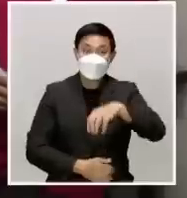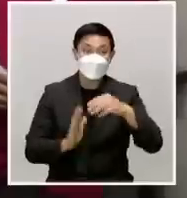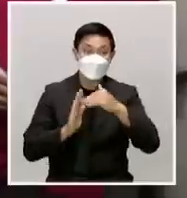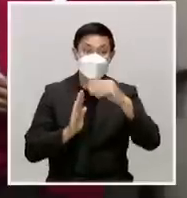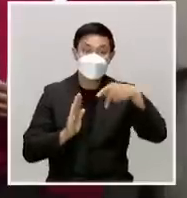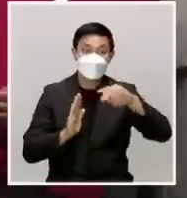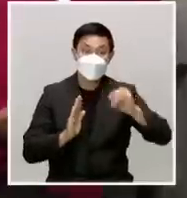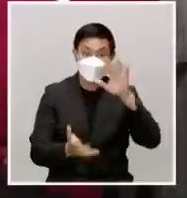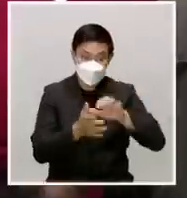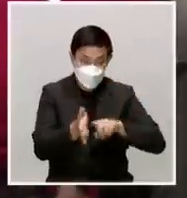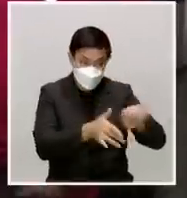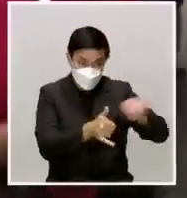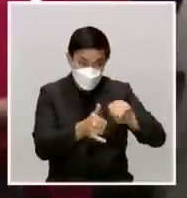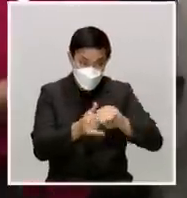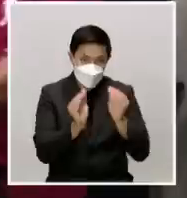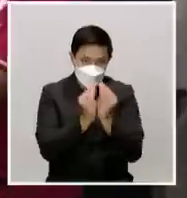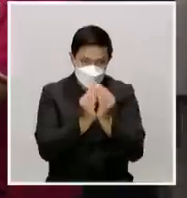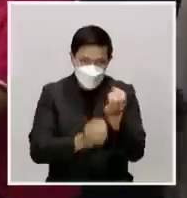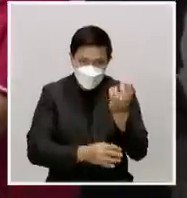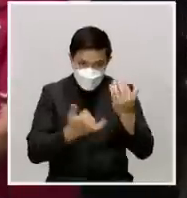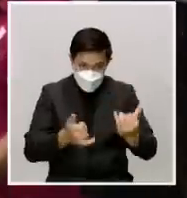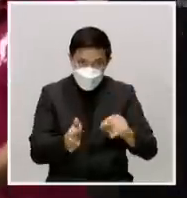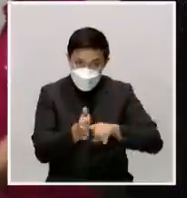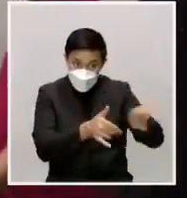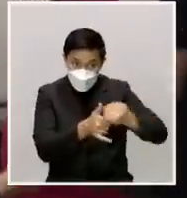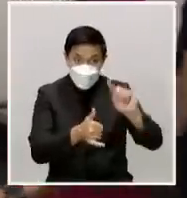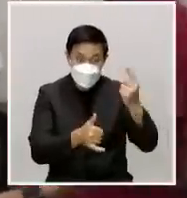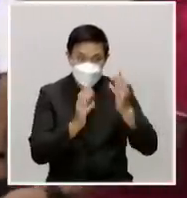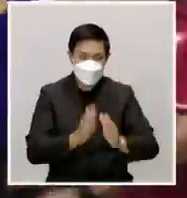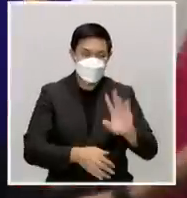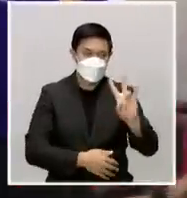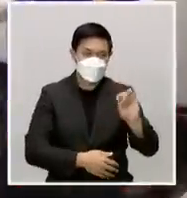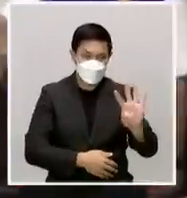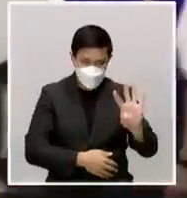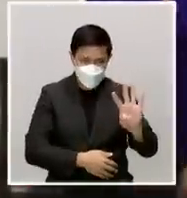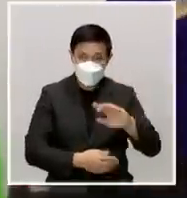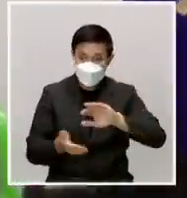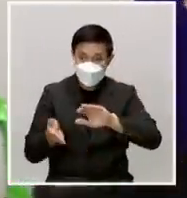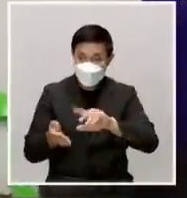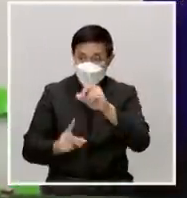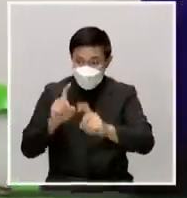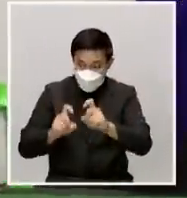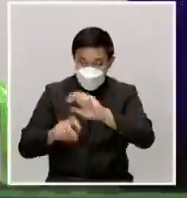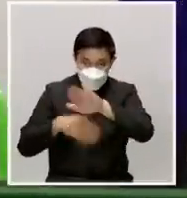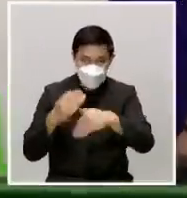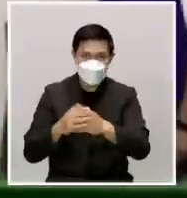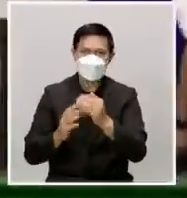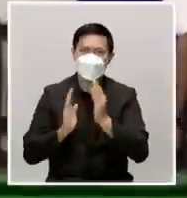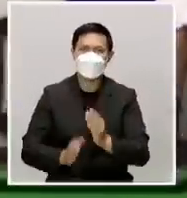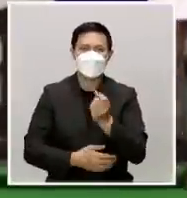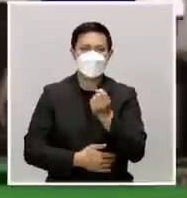นผู้ติดเชื้อเพิ่มสูงขึ้นอย่างต่อเนื่องวันนี้มีผู้ติดเชื้อรายใหม่74รายเสียชีวิตสะสม11รายค่ะ